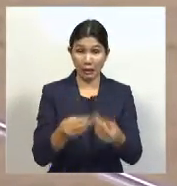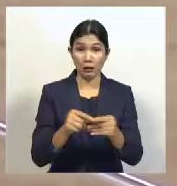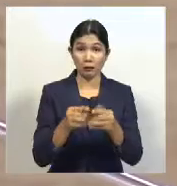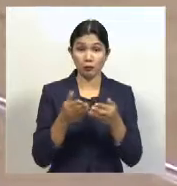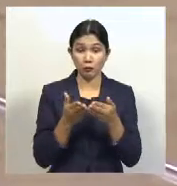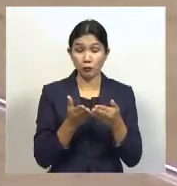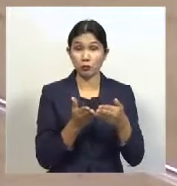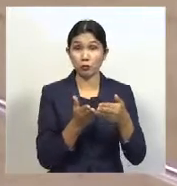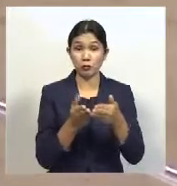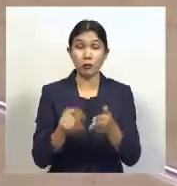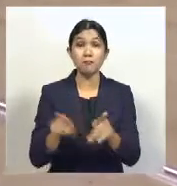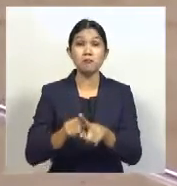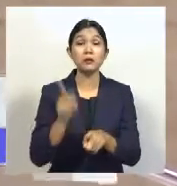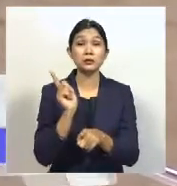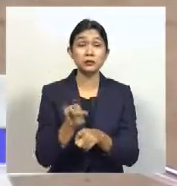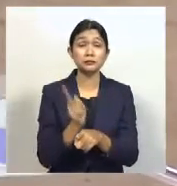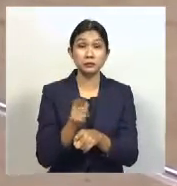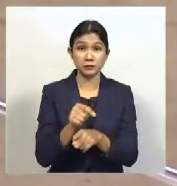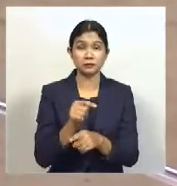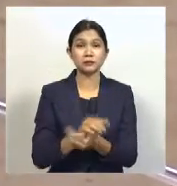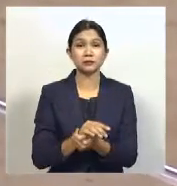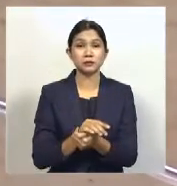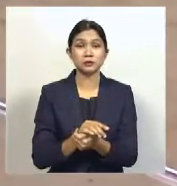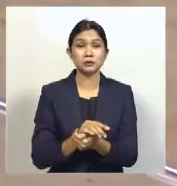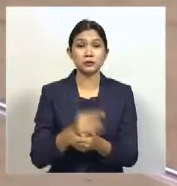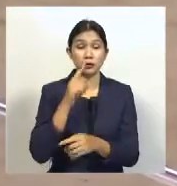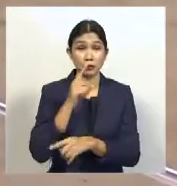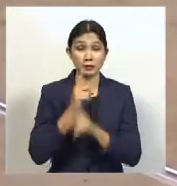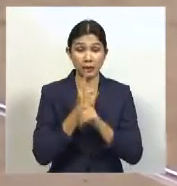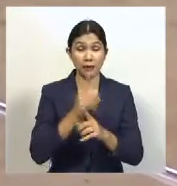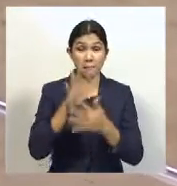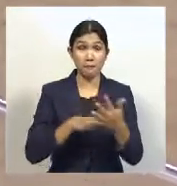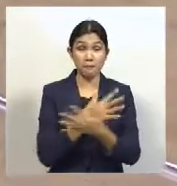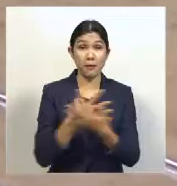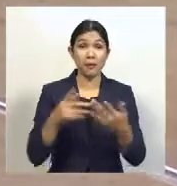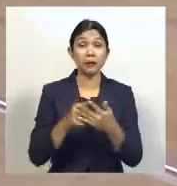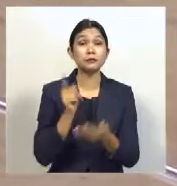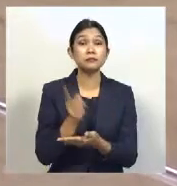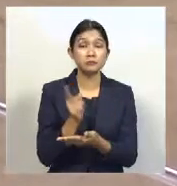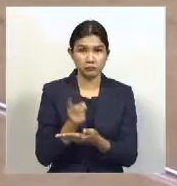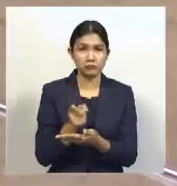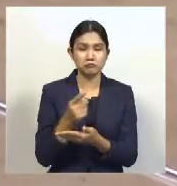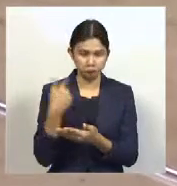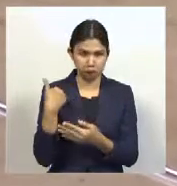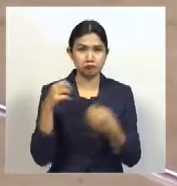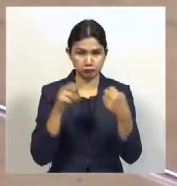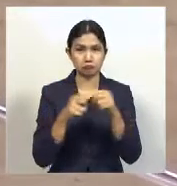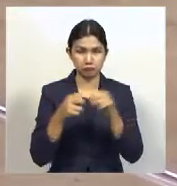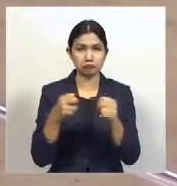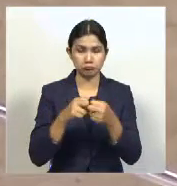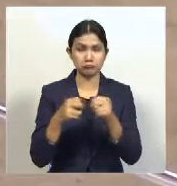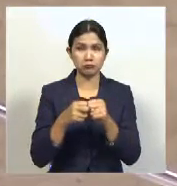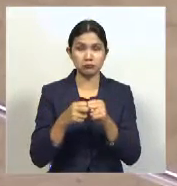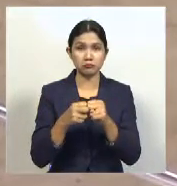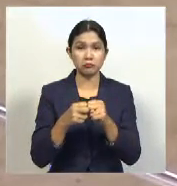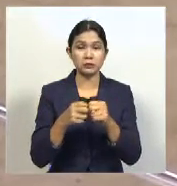ยาตราทางชลมารคเลียบพระนครในวันตามกำหนดเวลาเดิมนั้นจะมีอุปสรร